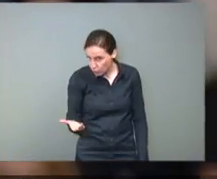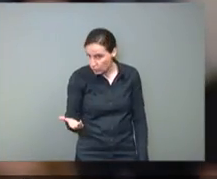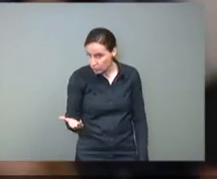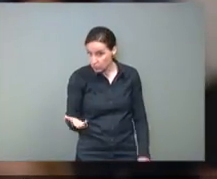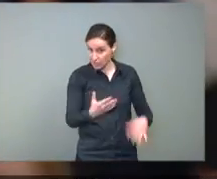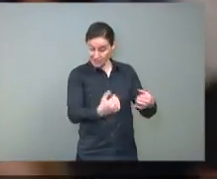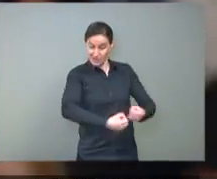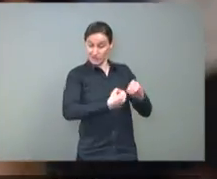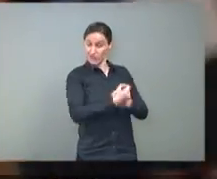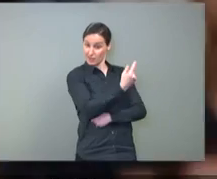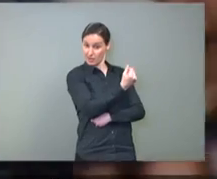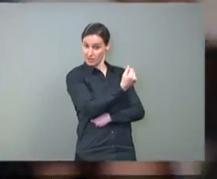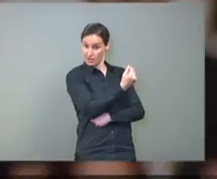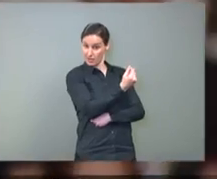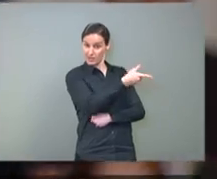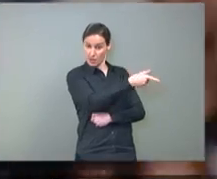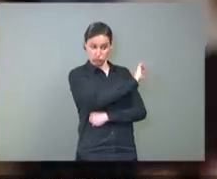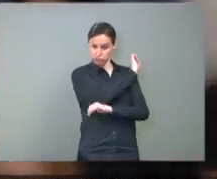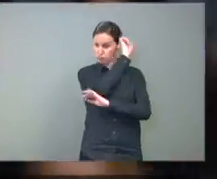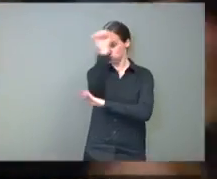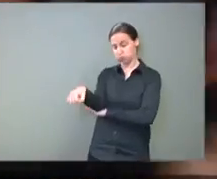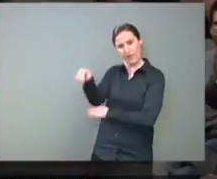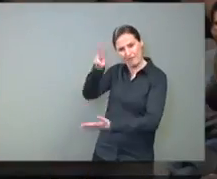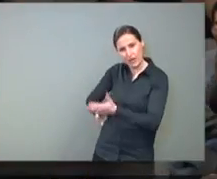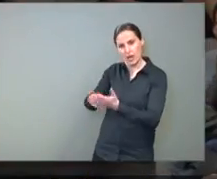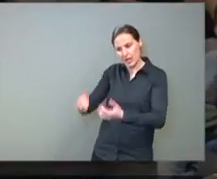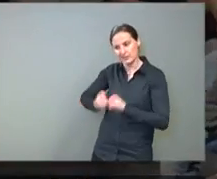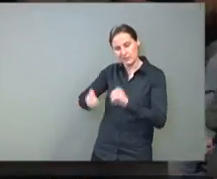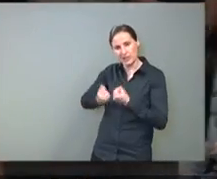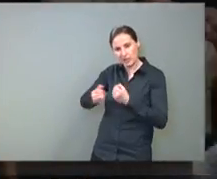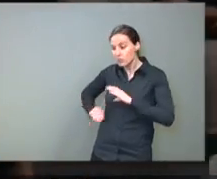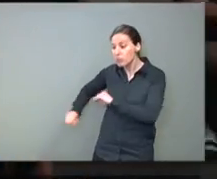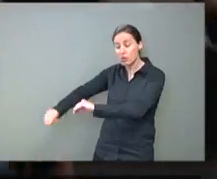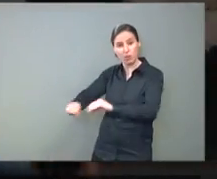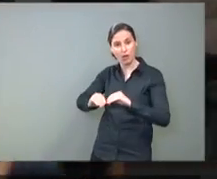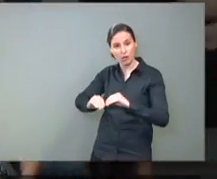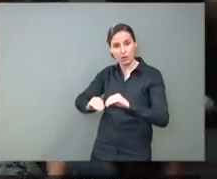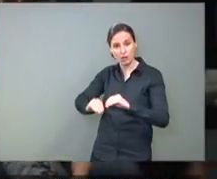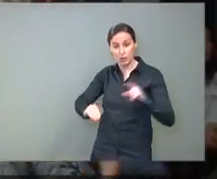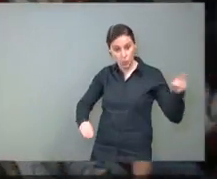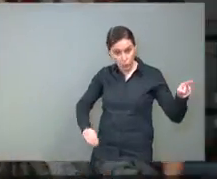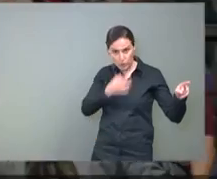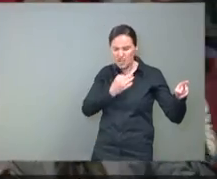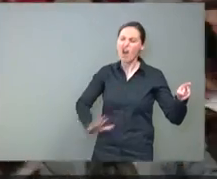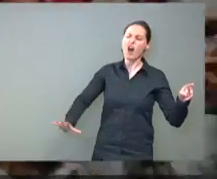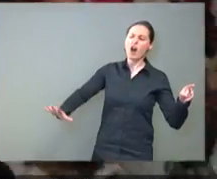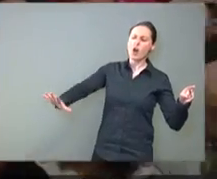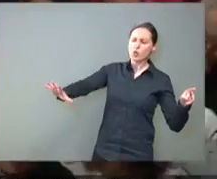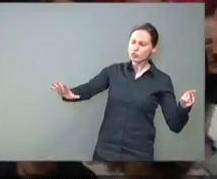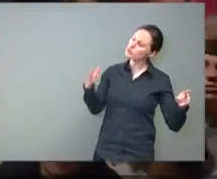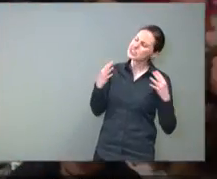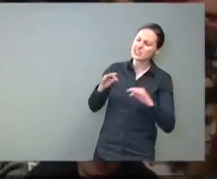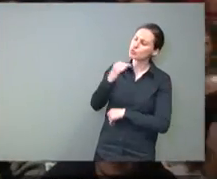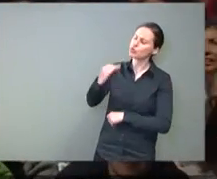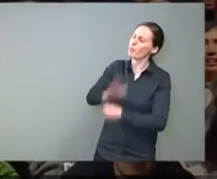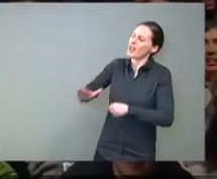réelle, les usines réellement, et dit aux gens, vous là, 10%, ça ne suffit pas, on veut 11, on veut 12.